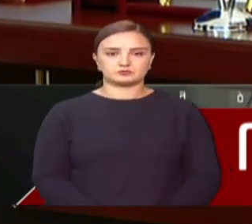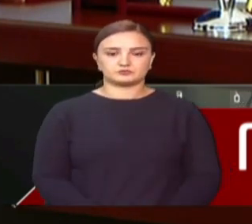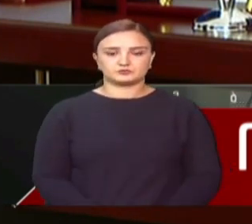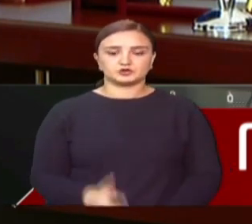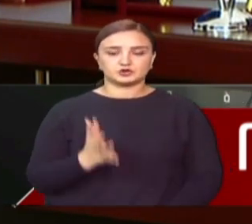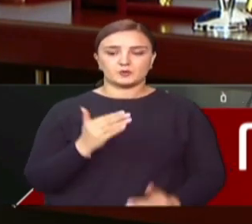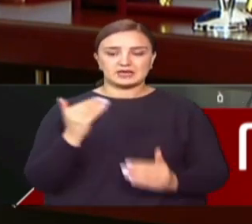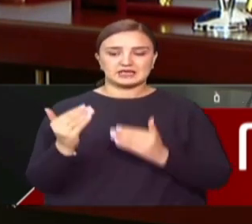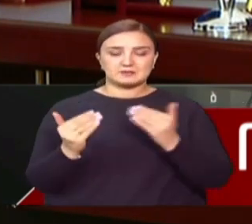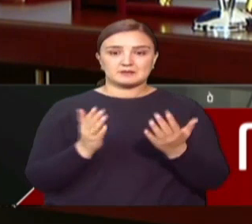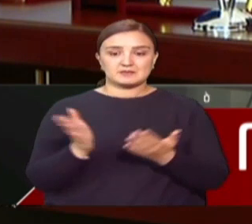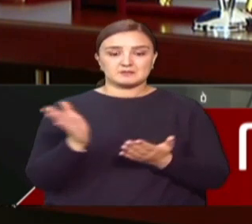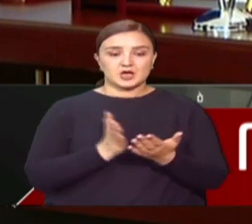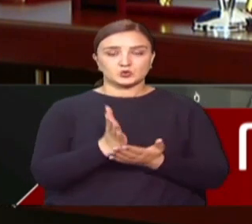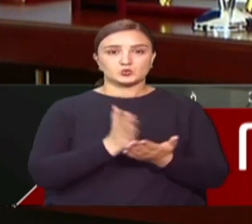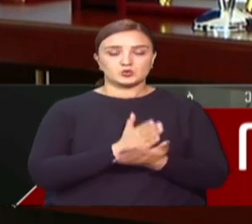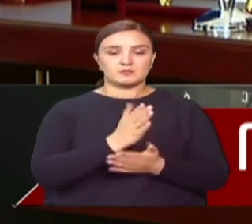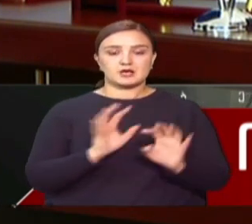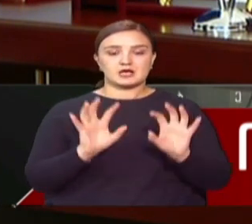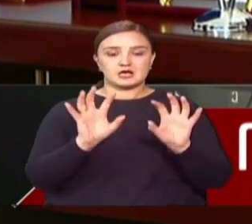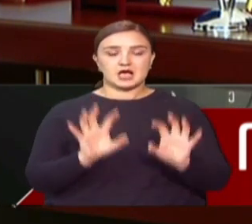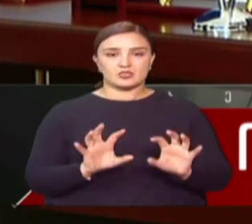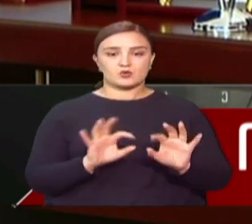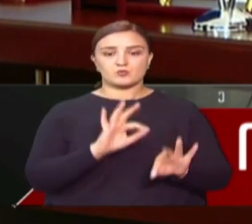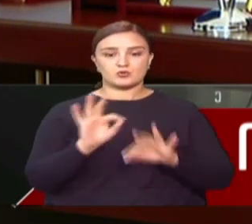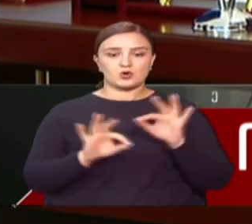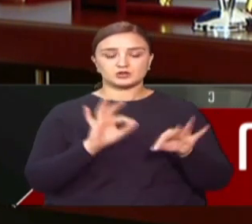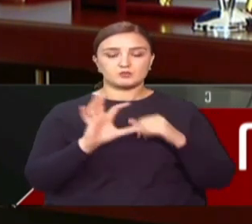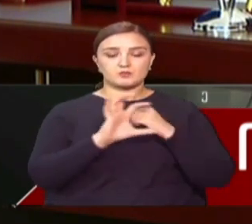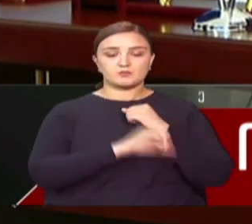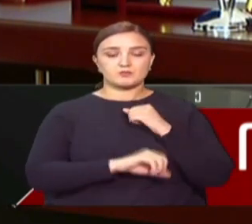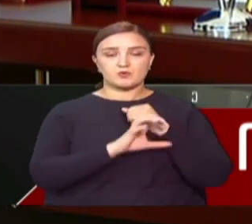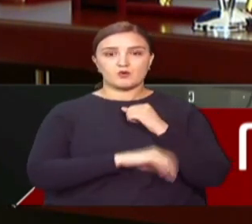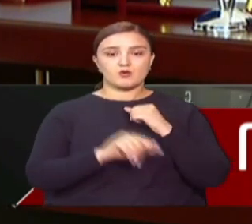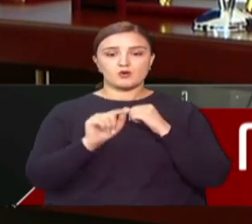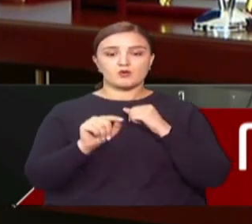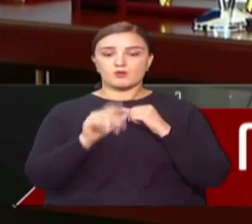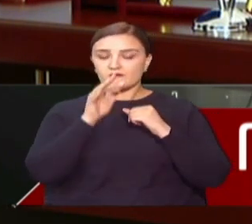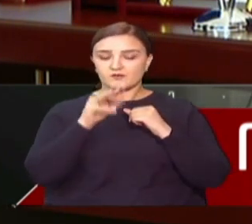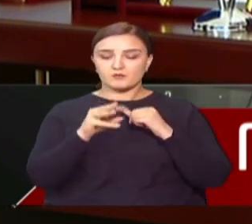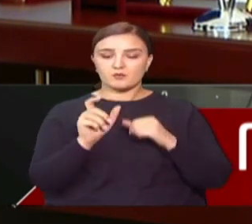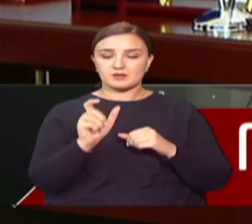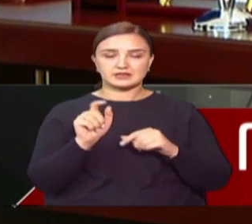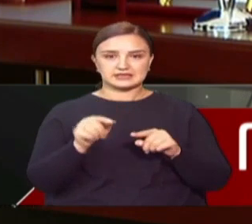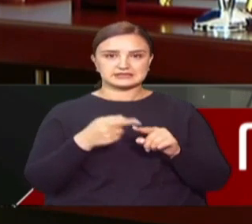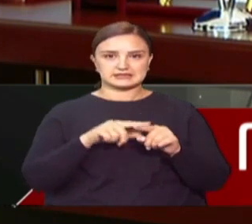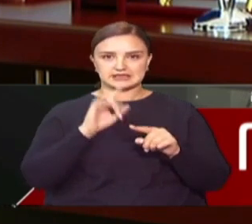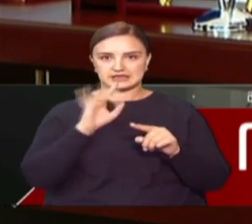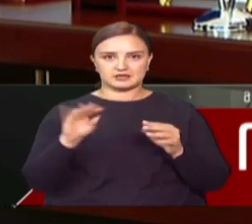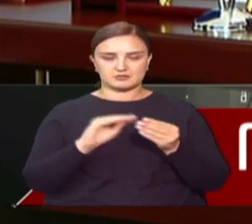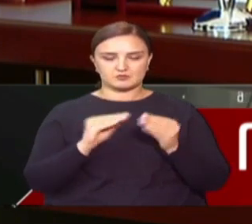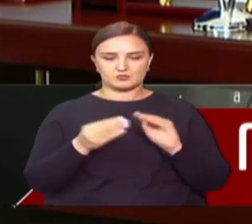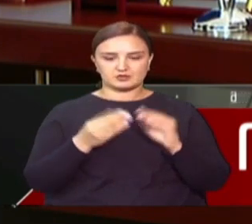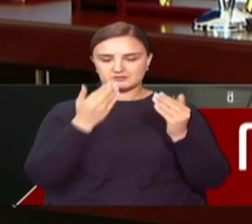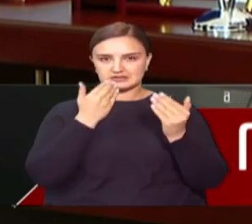რომელიმე მიმართულებით, მაგალითად კანონპროექტის ბოლო მოსმენის გამართვის მოუსრებლობა არ გახდება რა თქმა უნდა წინაღობა